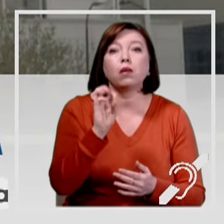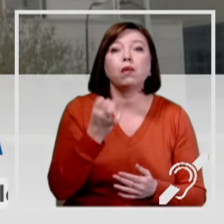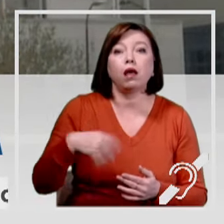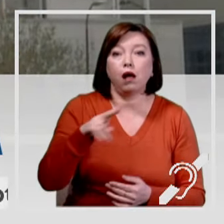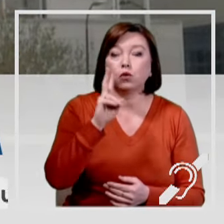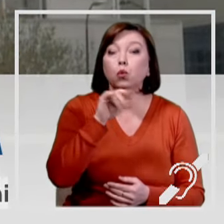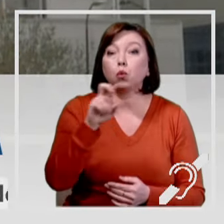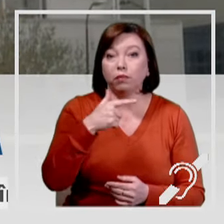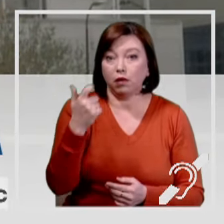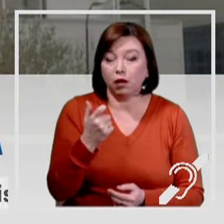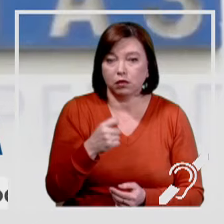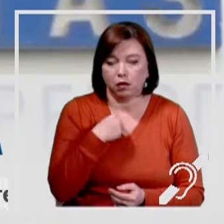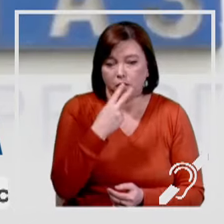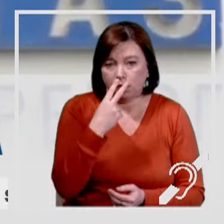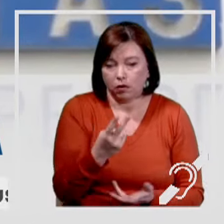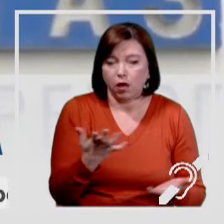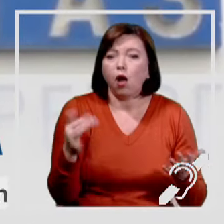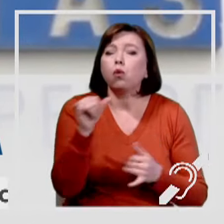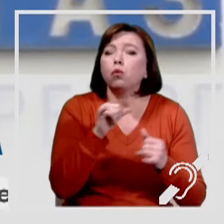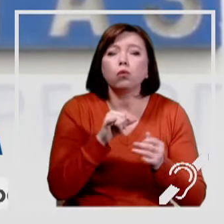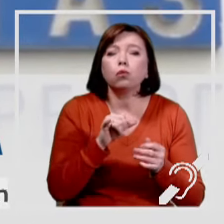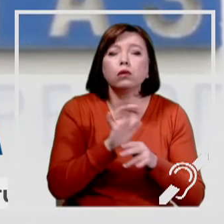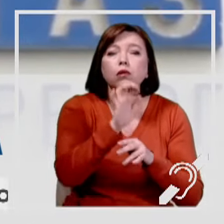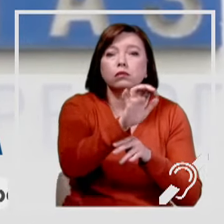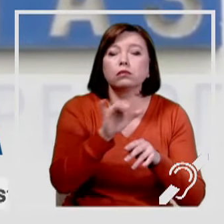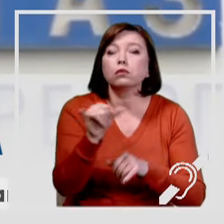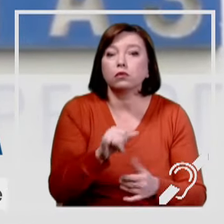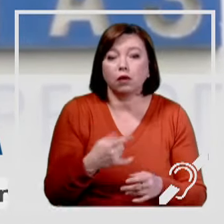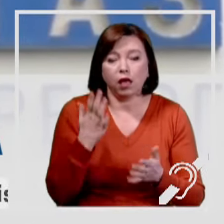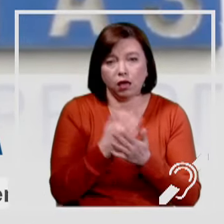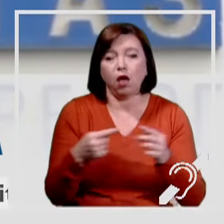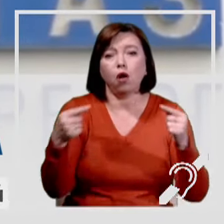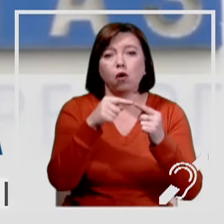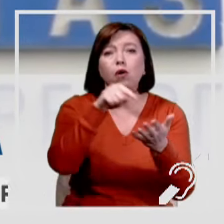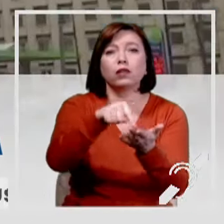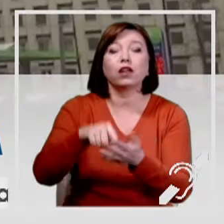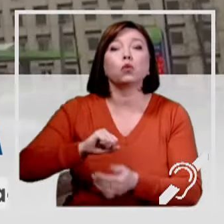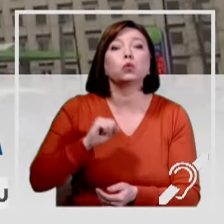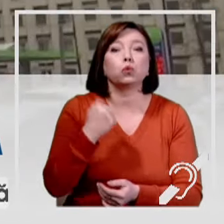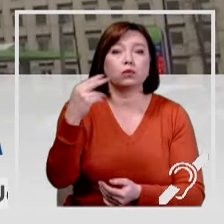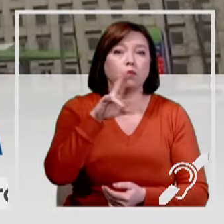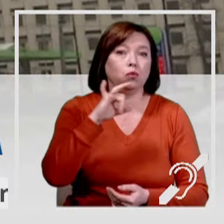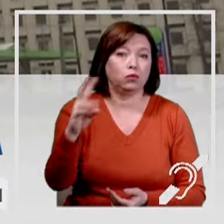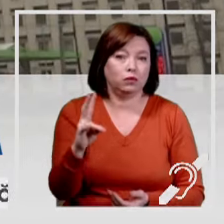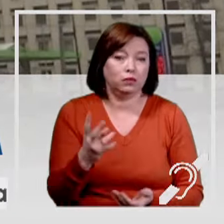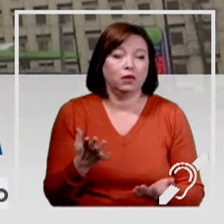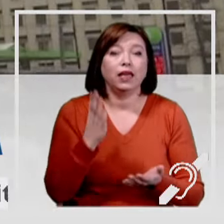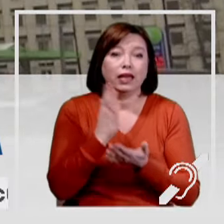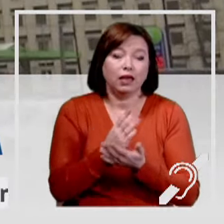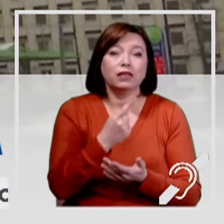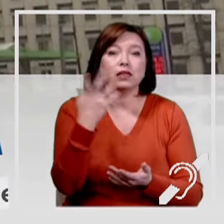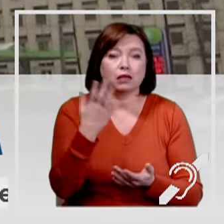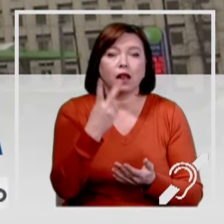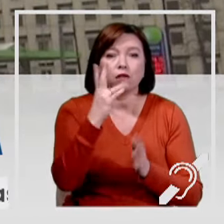de metri cubi de gaz, și m-am uitat în care țări au exportat. Deci sunt concret prietenii lui Putin și câteva țări, și există doar